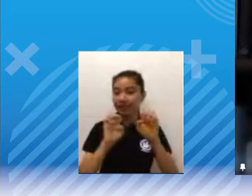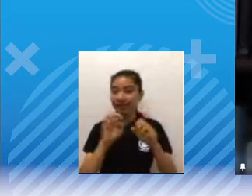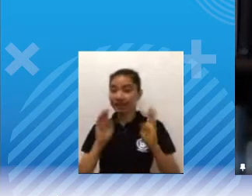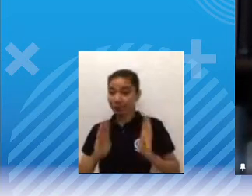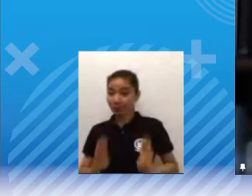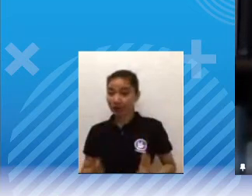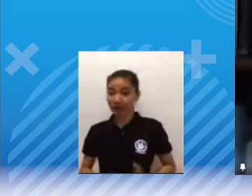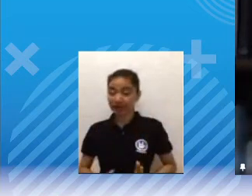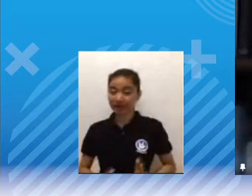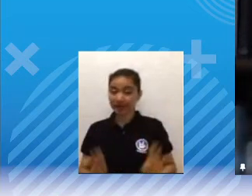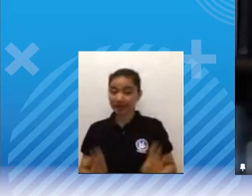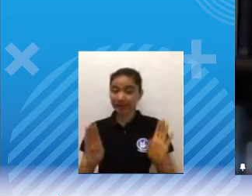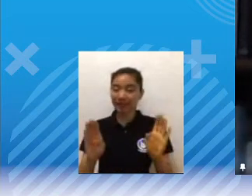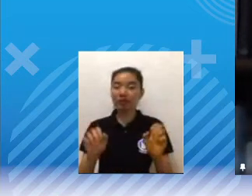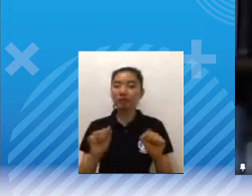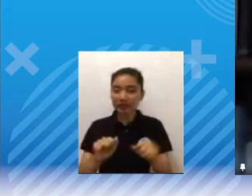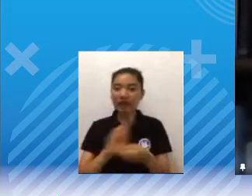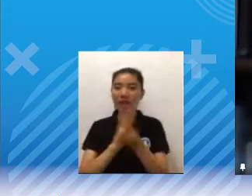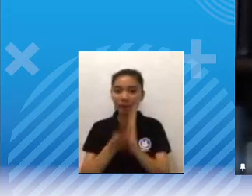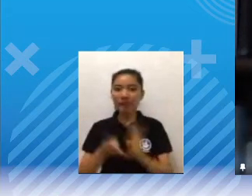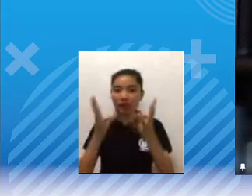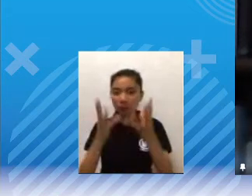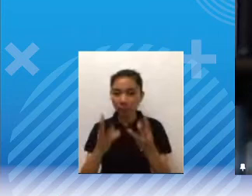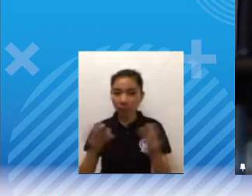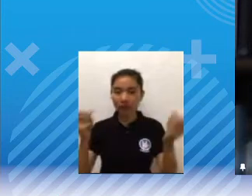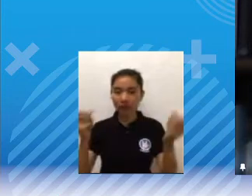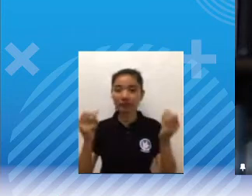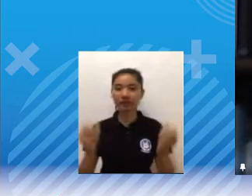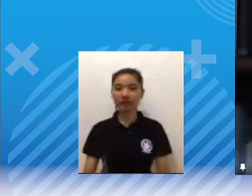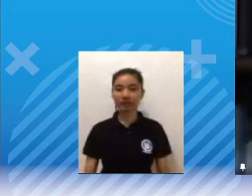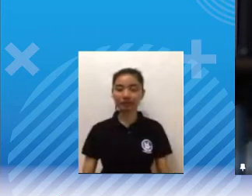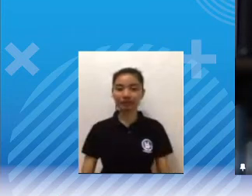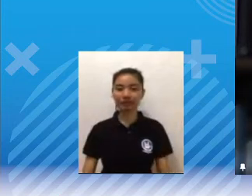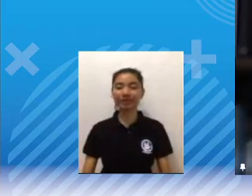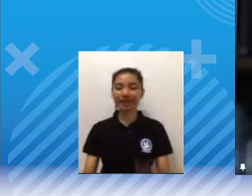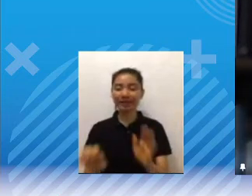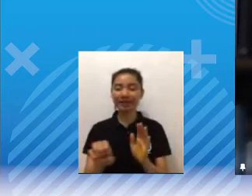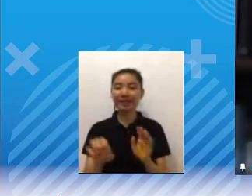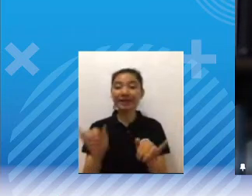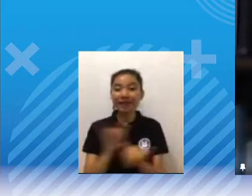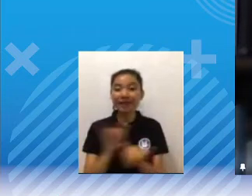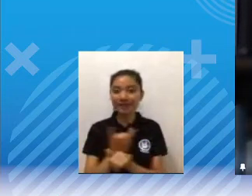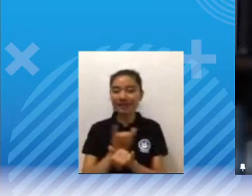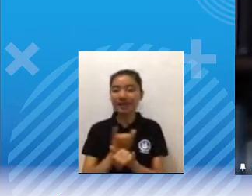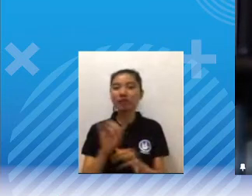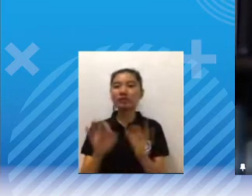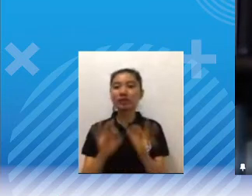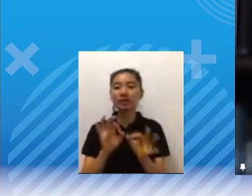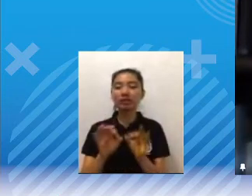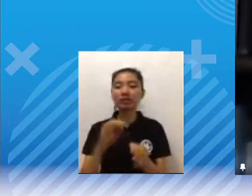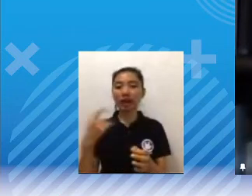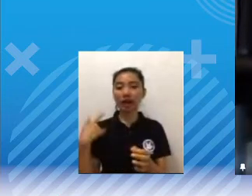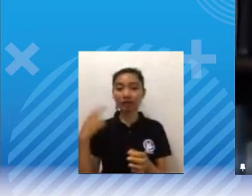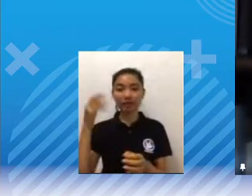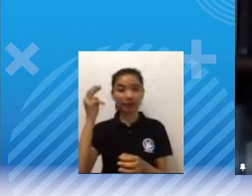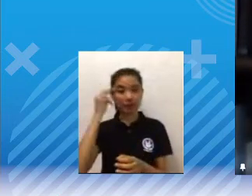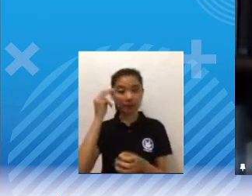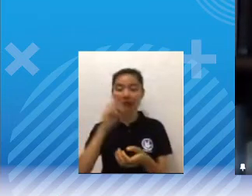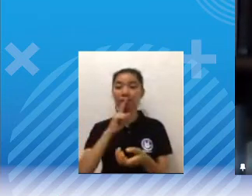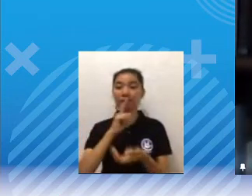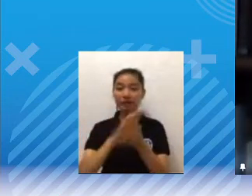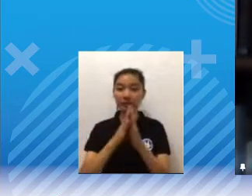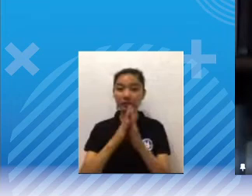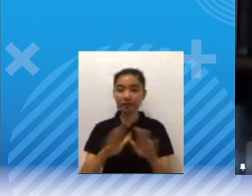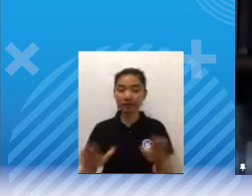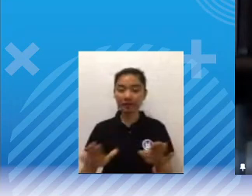po, pag nag-build po tayo ng isang mindfulness routine, siguro mga 10 minutes every day nga po, or pag nakayanan po natin ng 10 minutes, yung